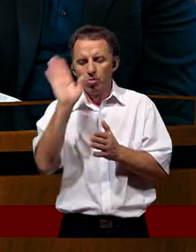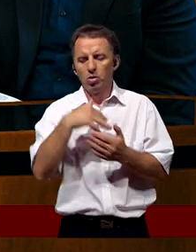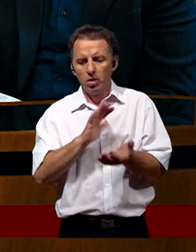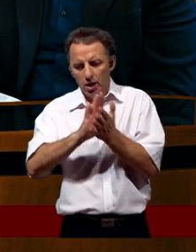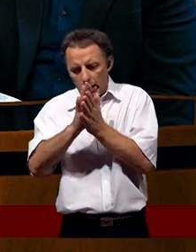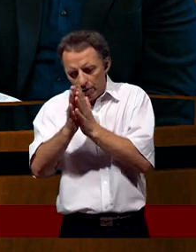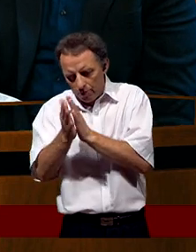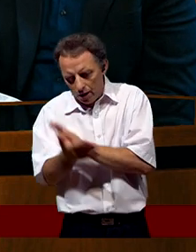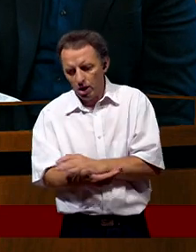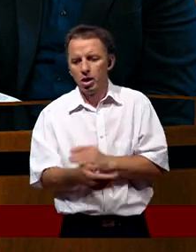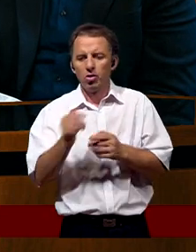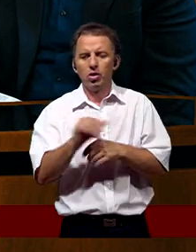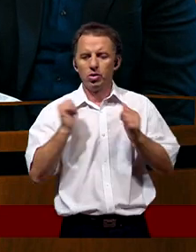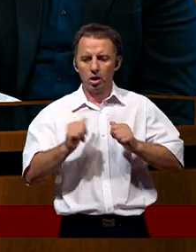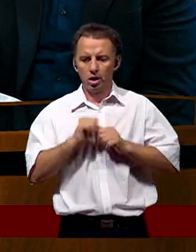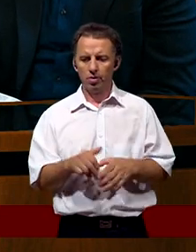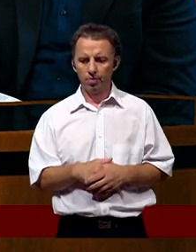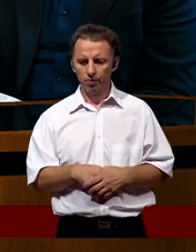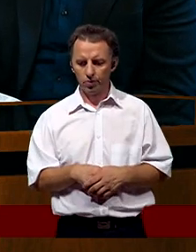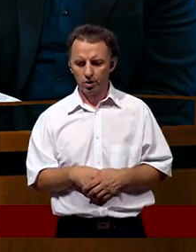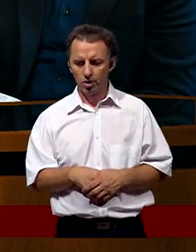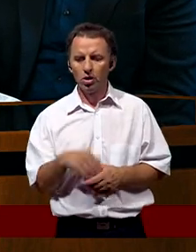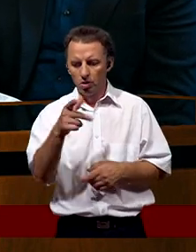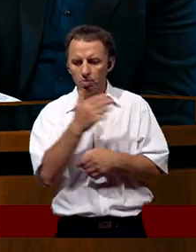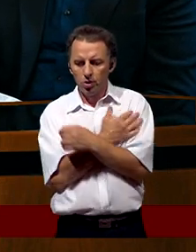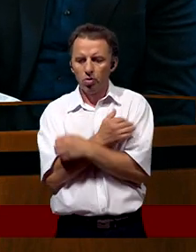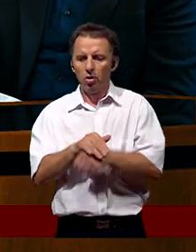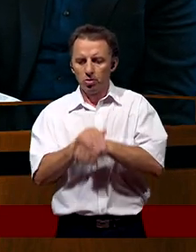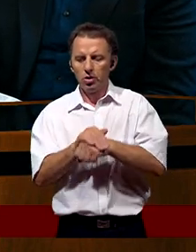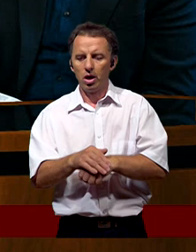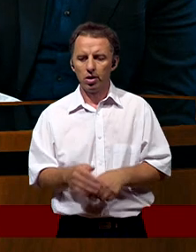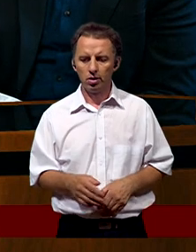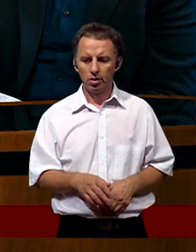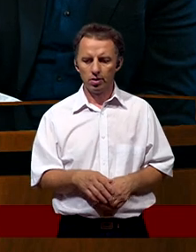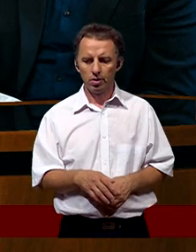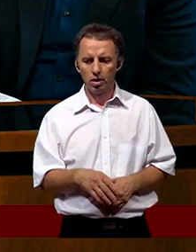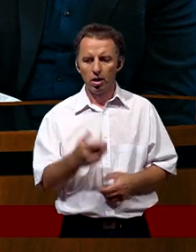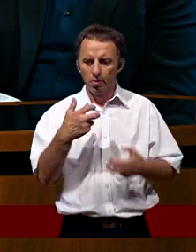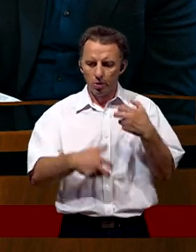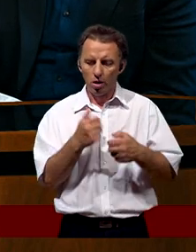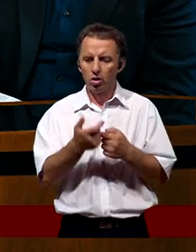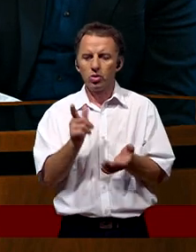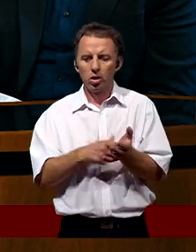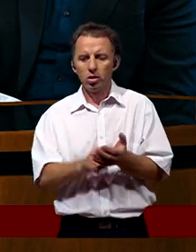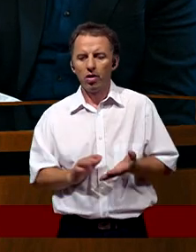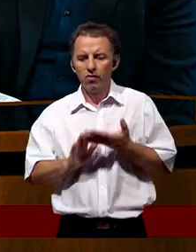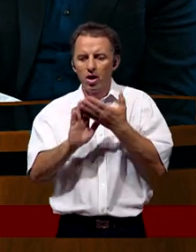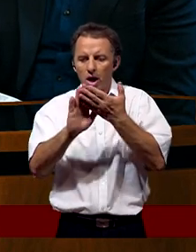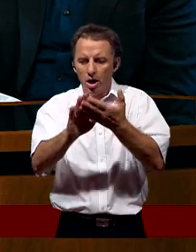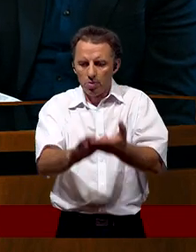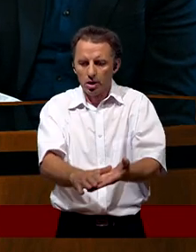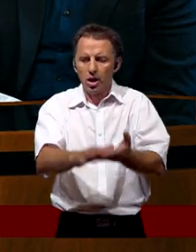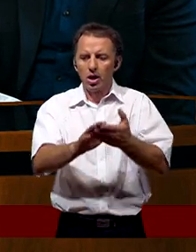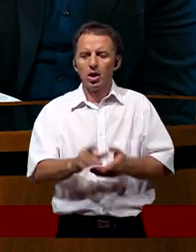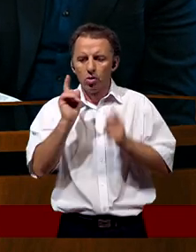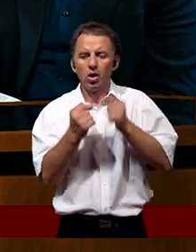Bóg mnie zmienił. No jeszcze tam nie jestem. Miłość do nieprzyjaciół to jest jedno, ale jest problem często z wybaczeniem.